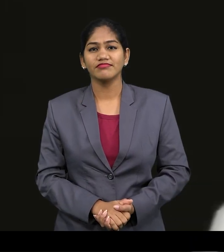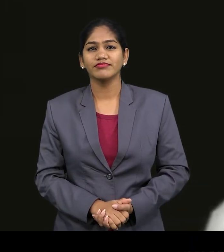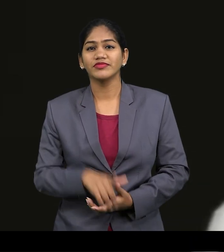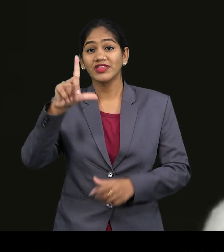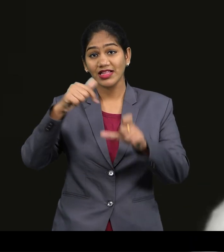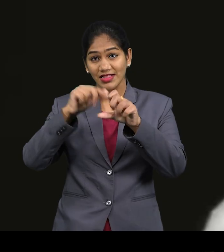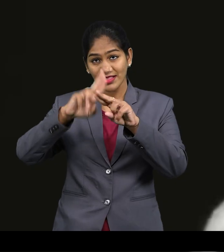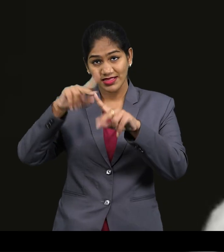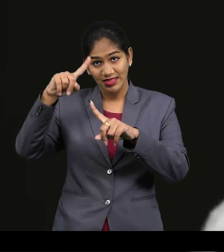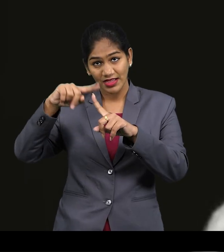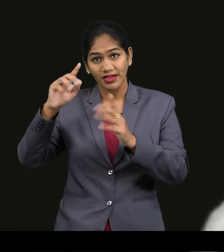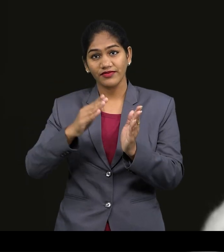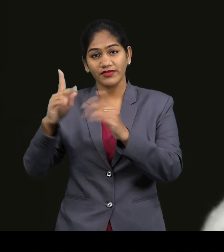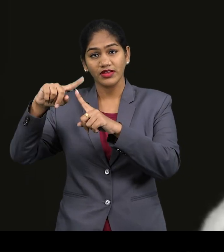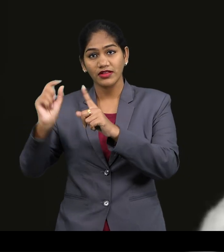बाएं मुड़ना।